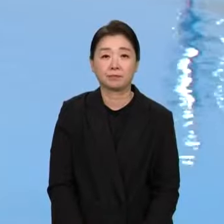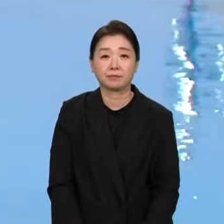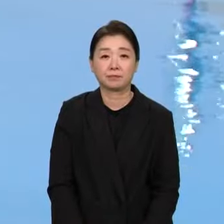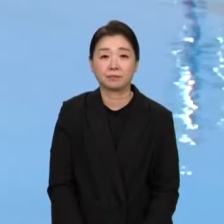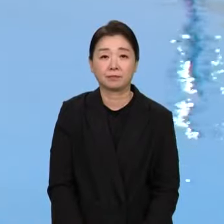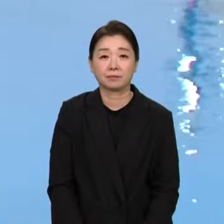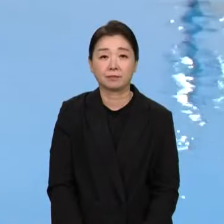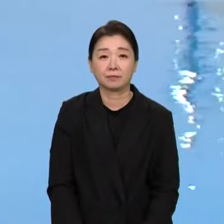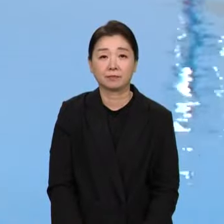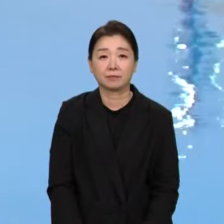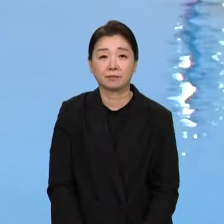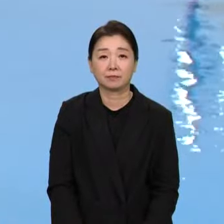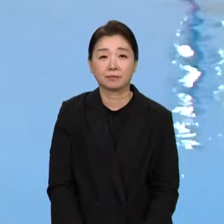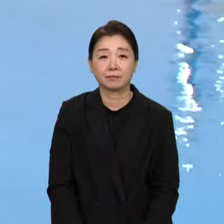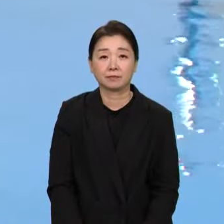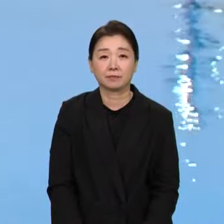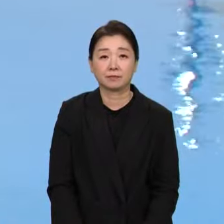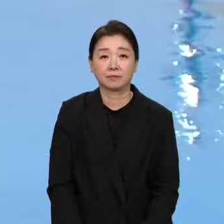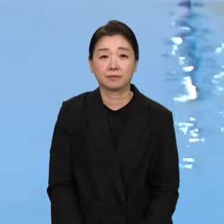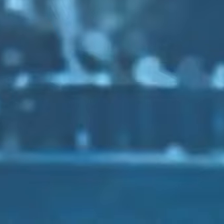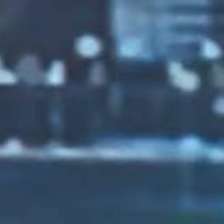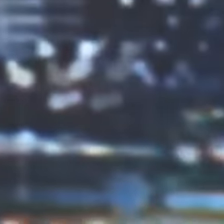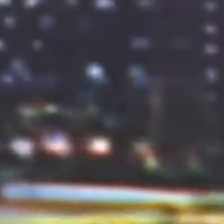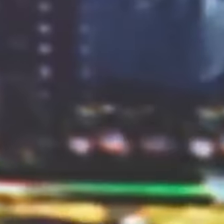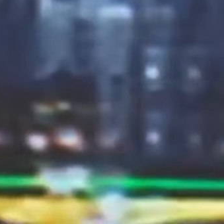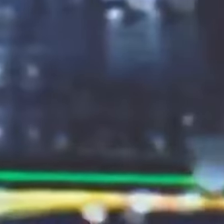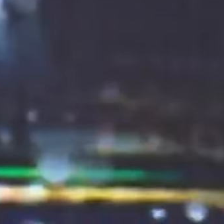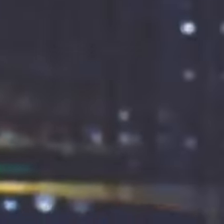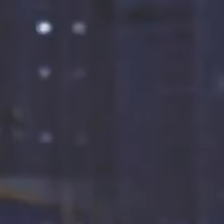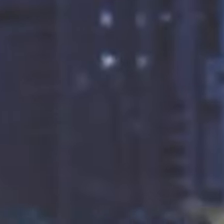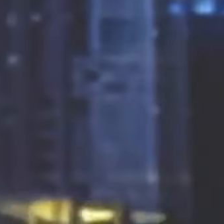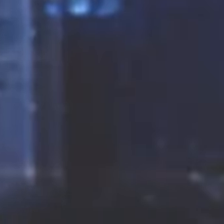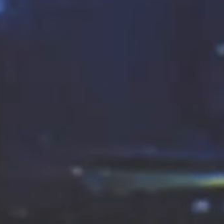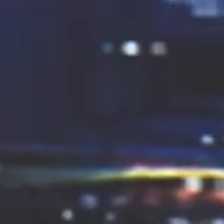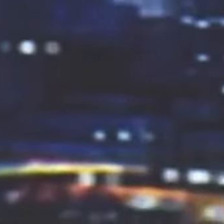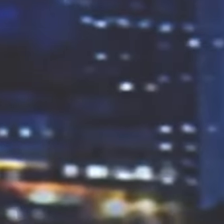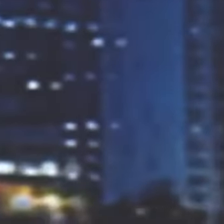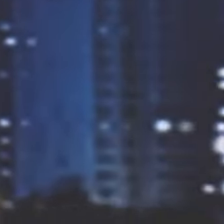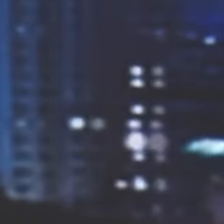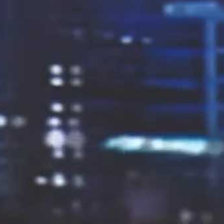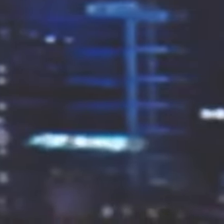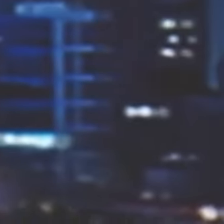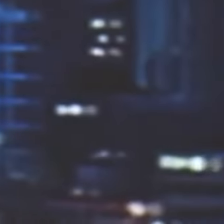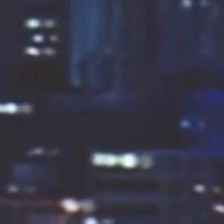수영장에서 김한수 기자가 전해드렸습니다. JTBC 뉴스를